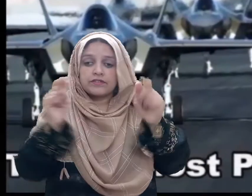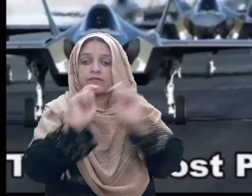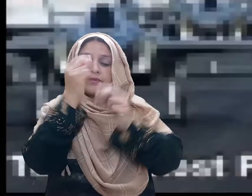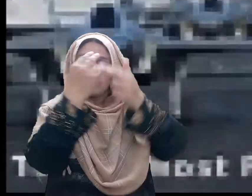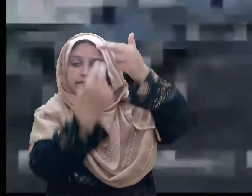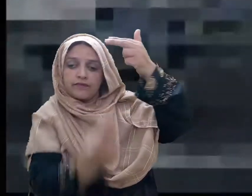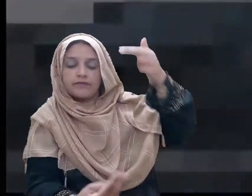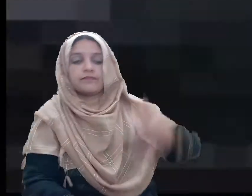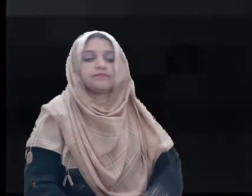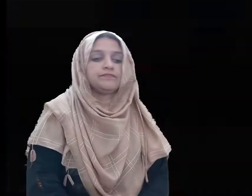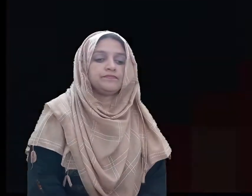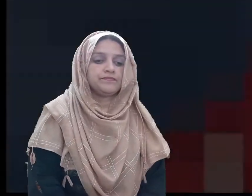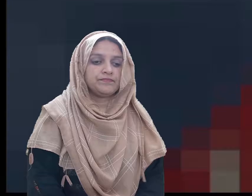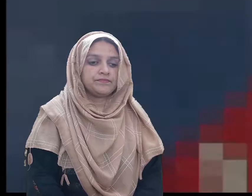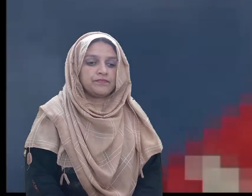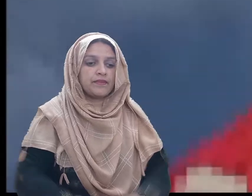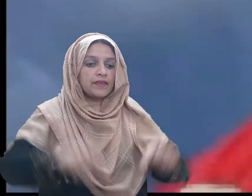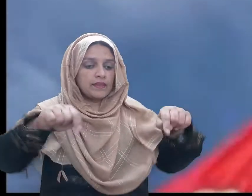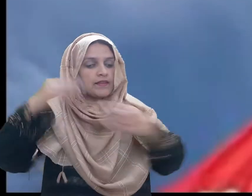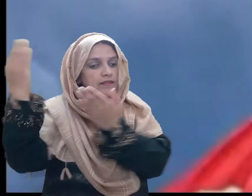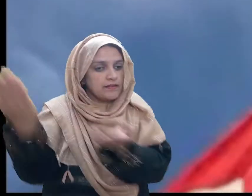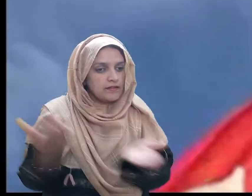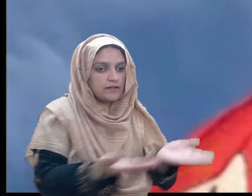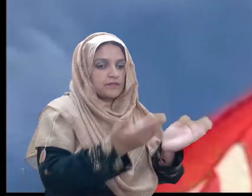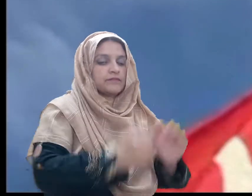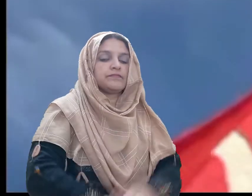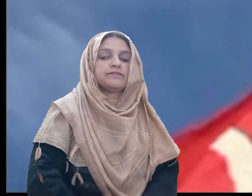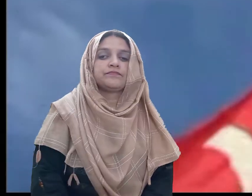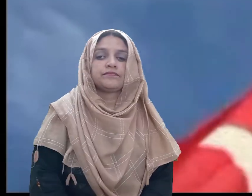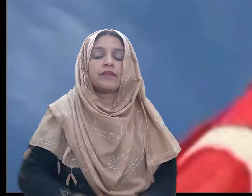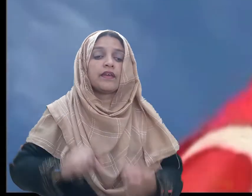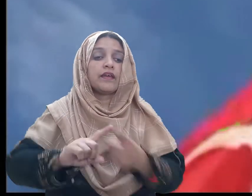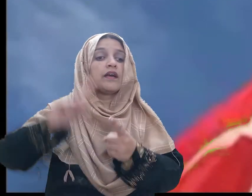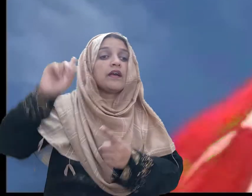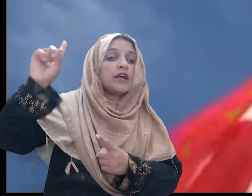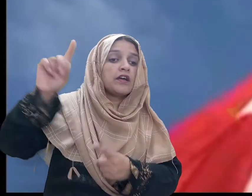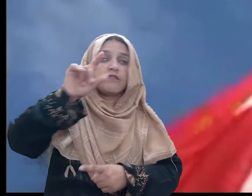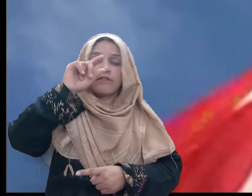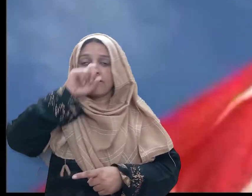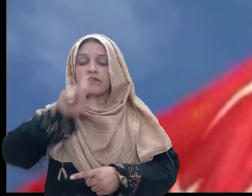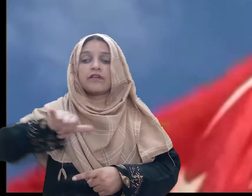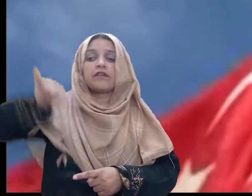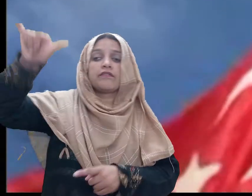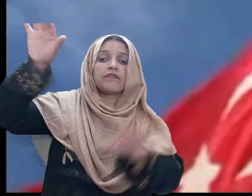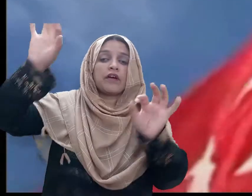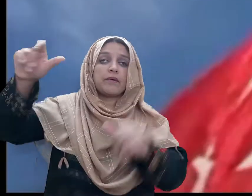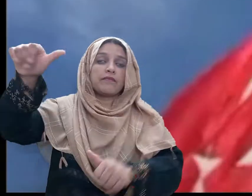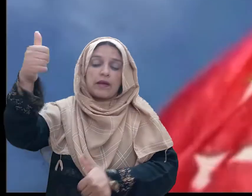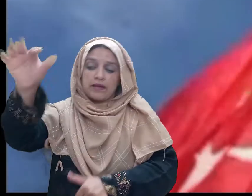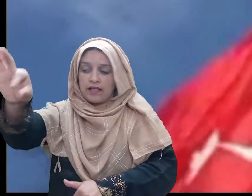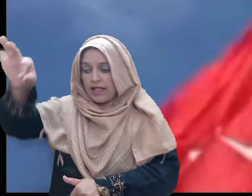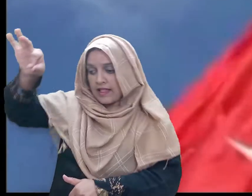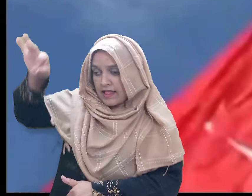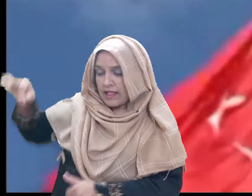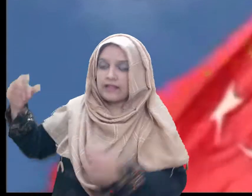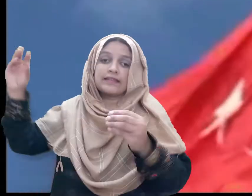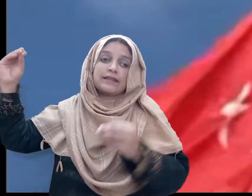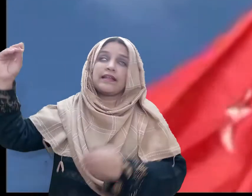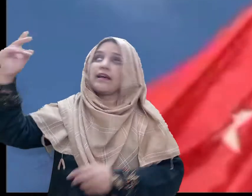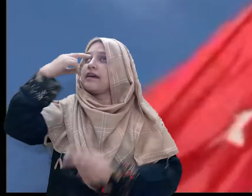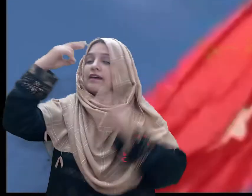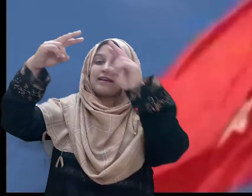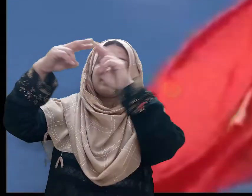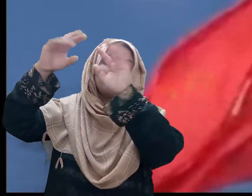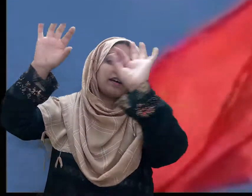گے۔ تو چلیے شروع کرتے ہیں۔ نمبر 1، ترکی۔ ترکی عالم اسلام کا ایک چمکتا دمکتا ستارہ